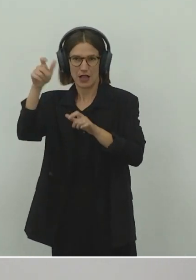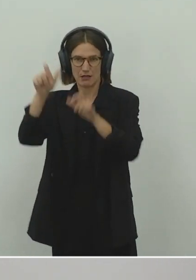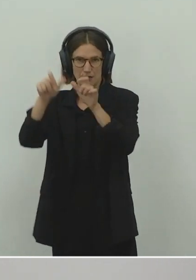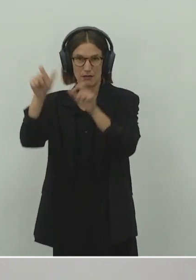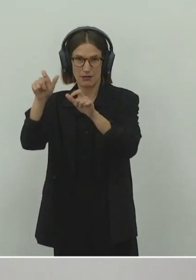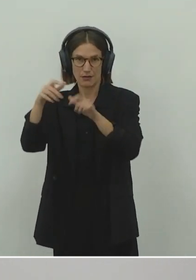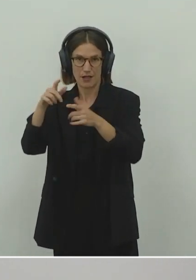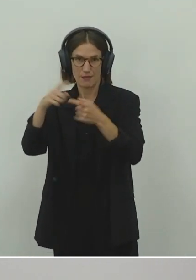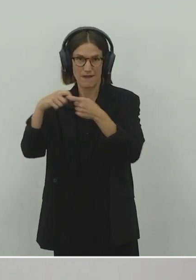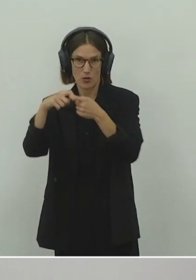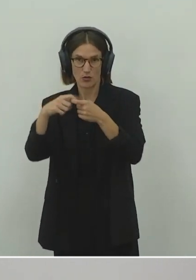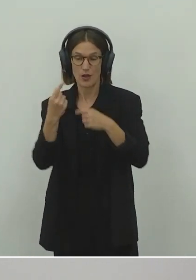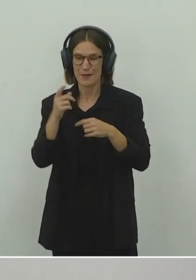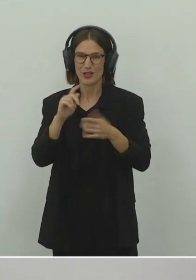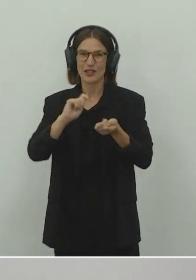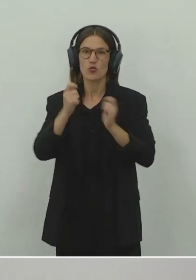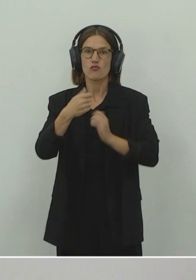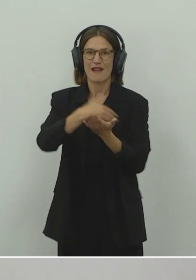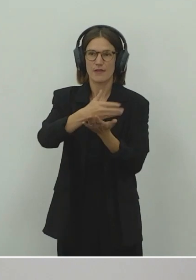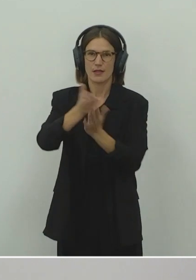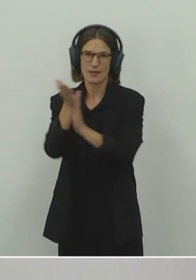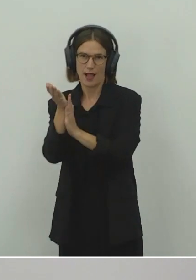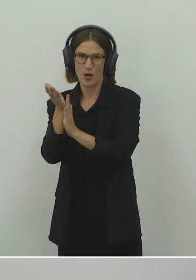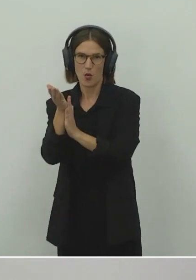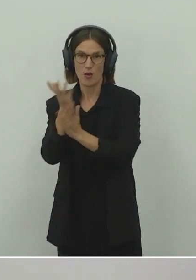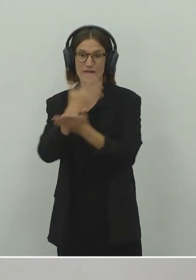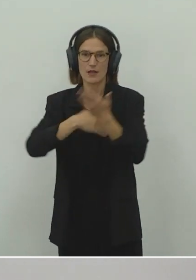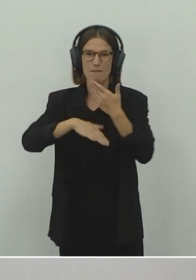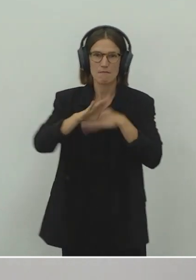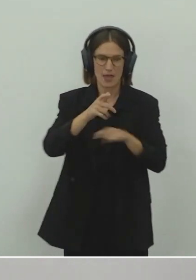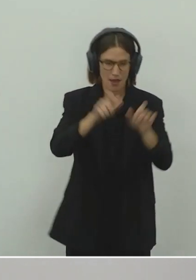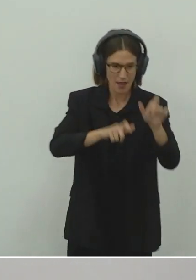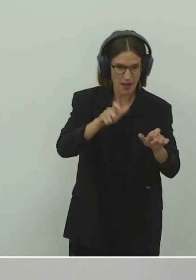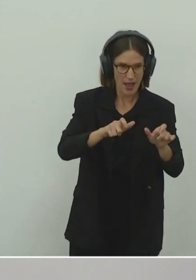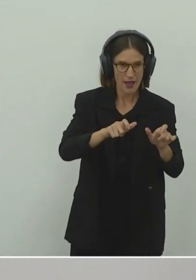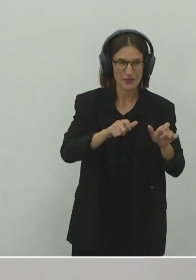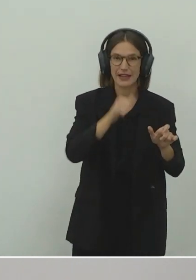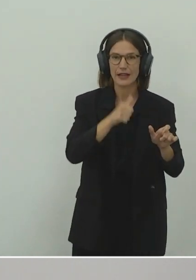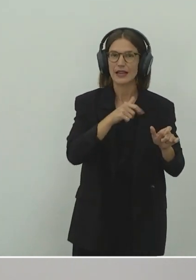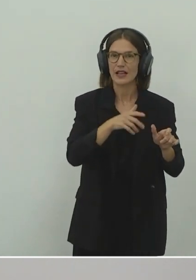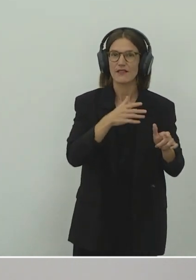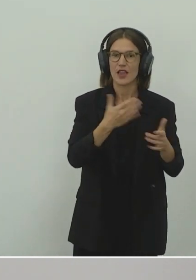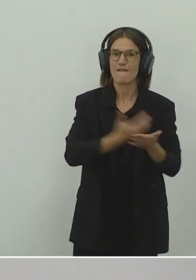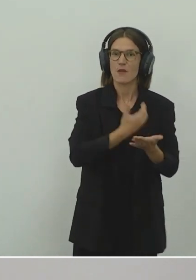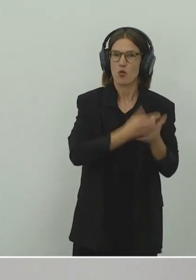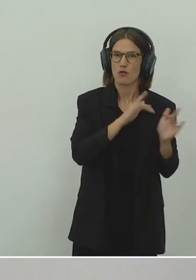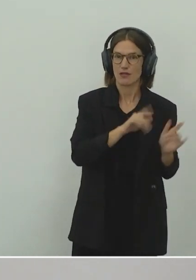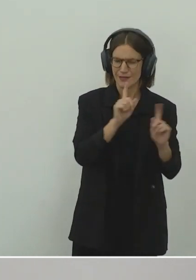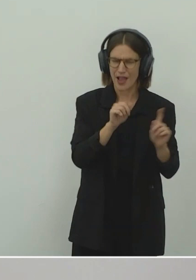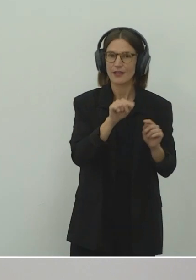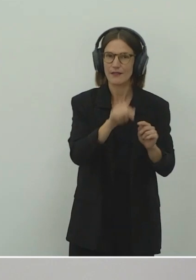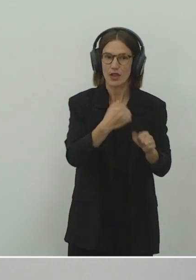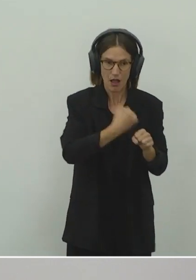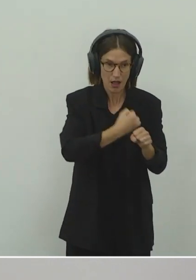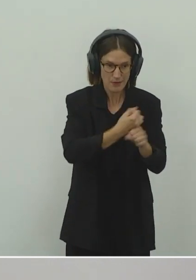Umverteilung der Mehrheit, die nicht von ihrem Vermögen, sondern von ihrer Arbeit lebt, nach oben. Und man kann natürlich mit Geldern sehr